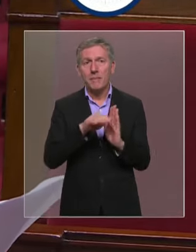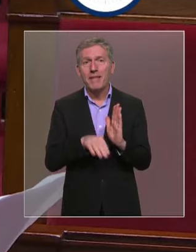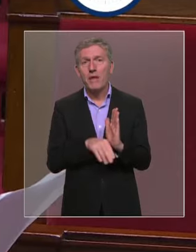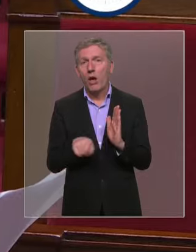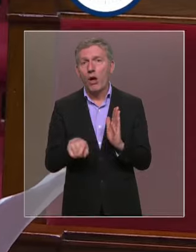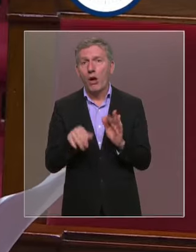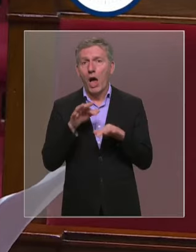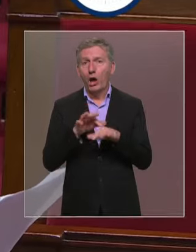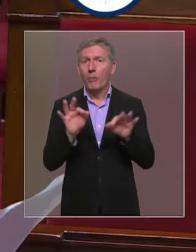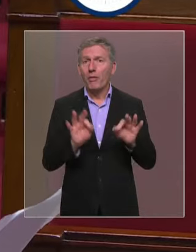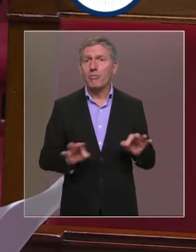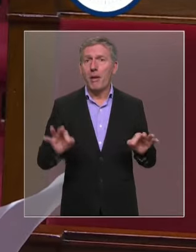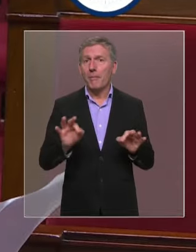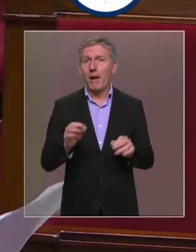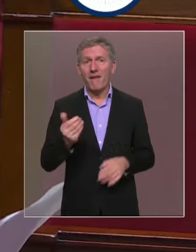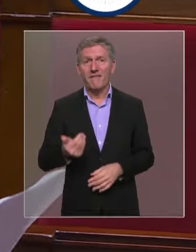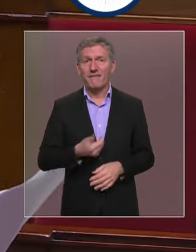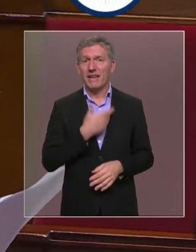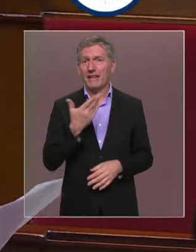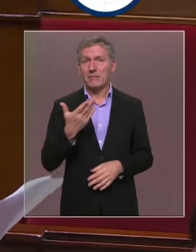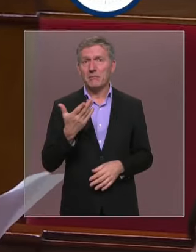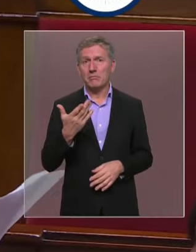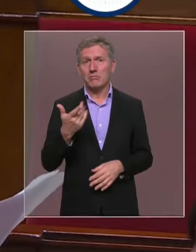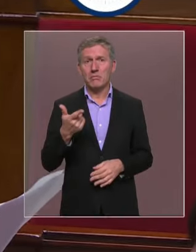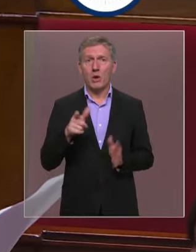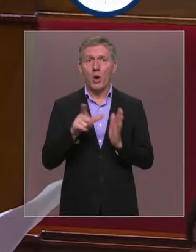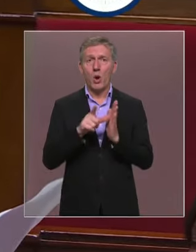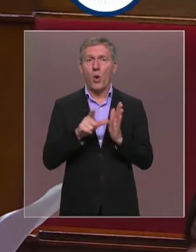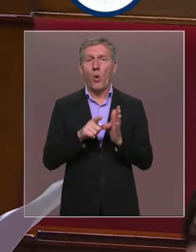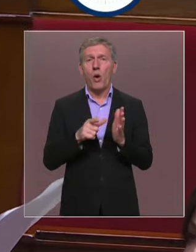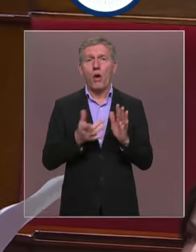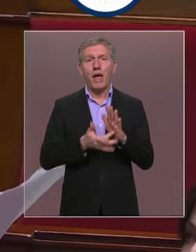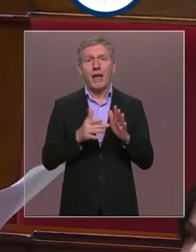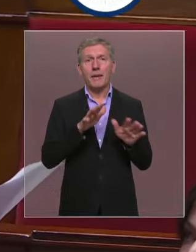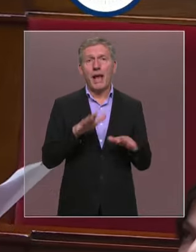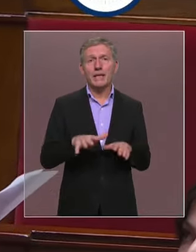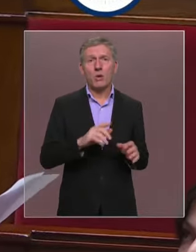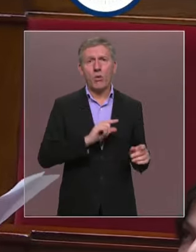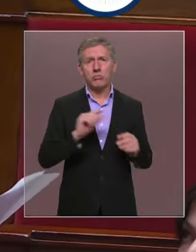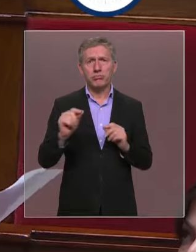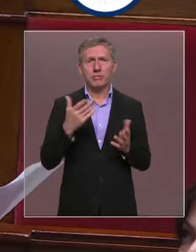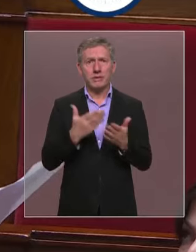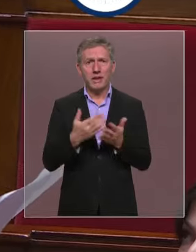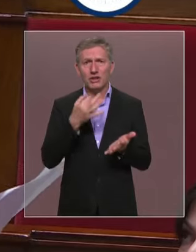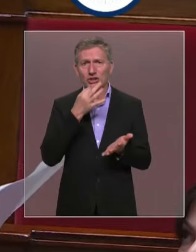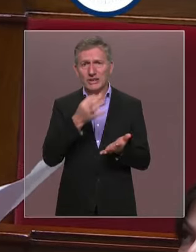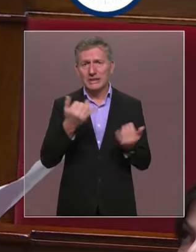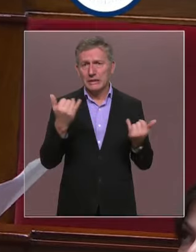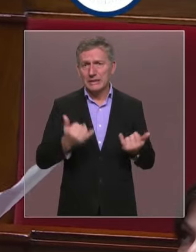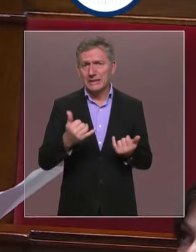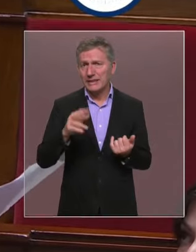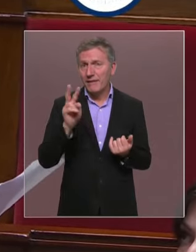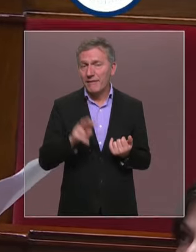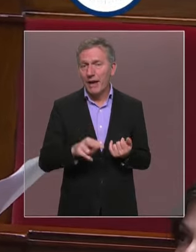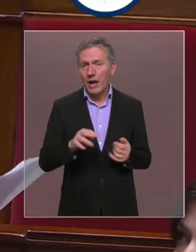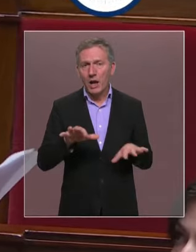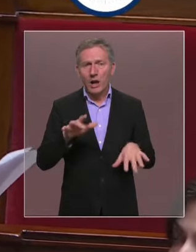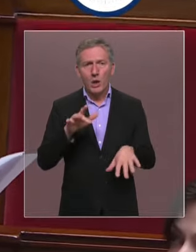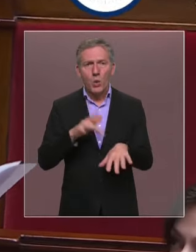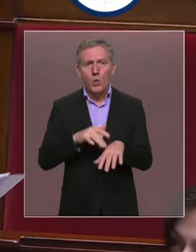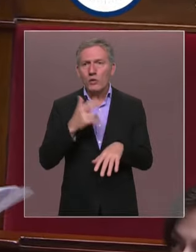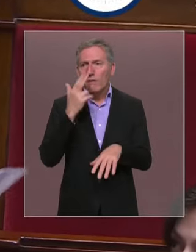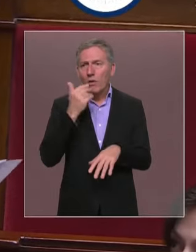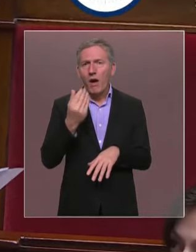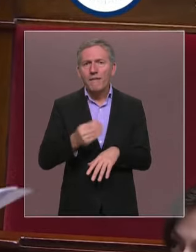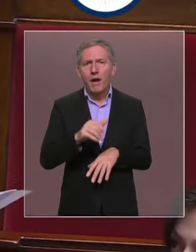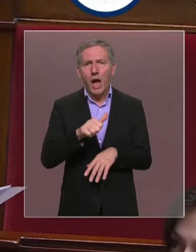sont désormais victimes de la préférence nationale de la loi immigration. Je le dis ici, je n'ai jamais rencontré un seul enfant issu de